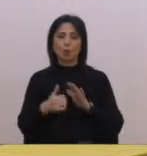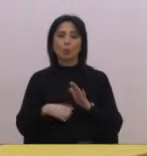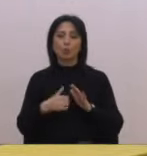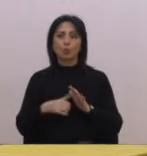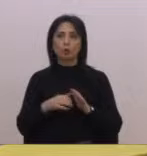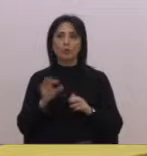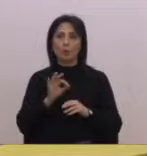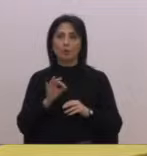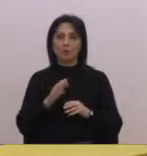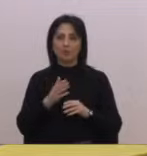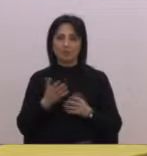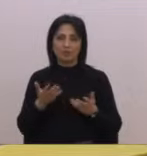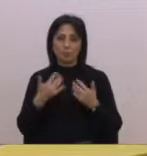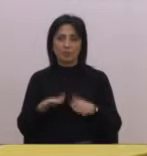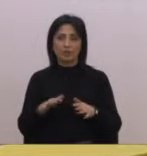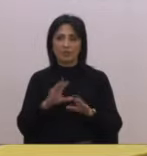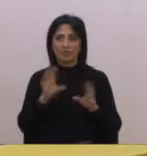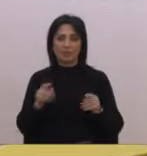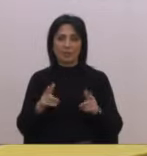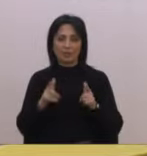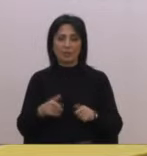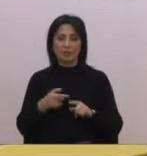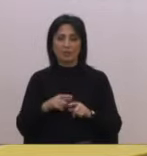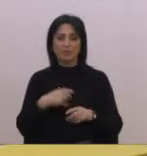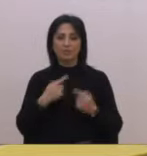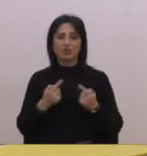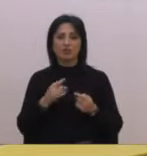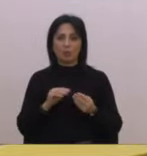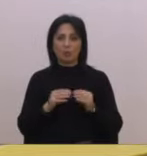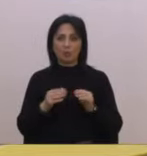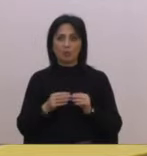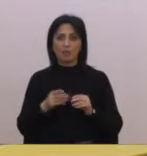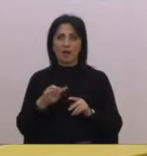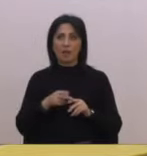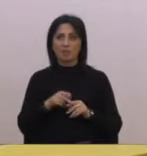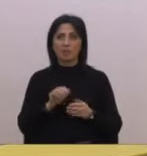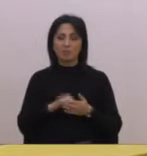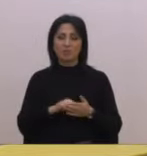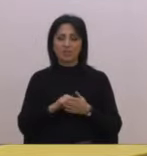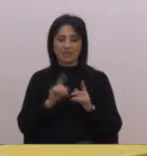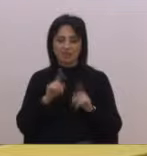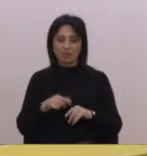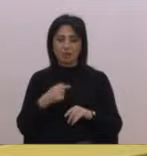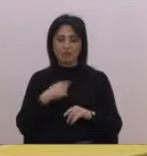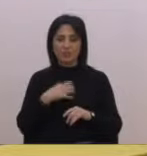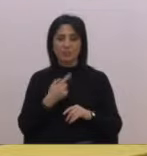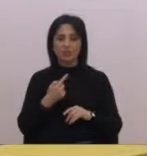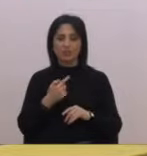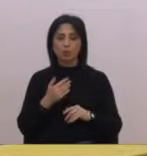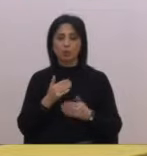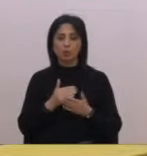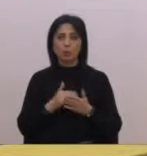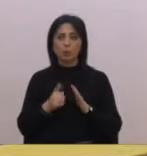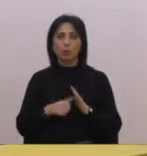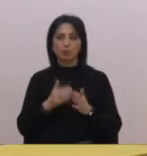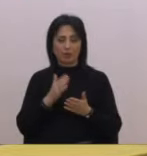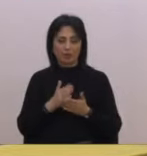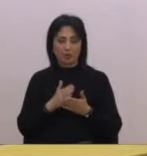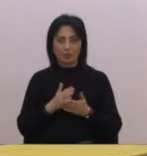უმუშევრობაზე ცალსახად ყველა თანხდებით, რომ ეს მნიშვნელოვანი გამოწვევაა, ამის მიზეზიც ვიცით, ჩვენ მნიშვნელოვანი სტრუქტურული უმუშევრობა